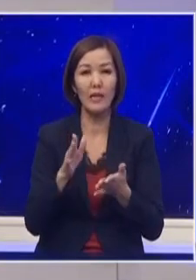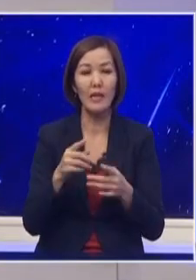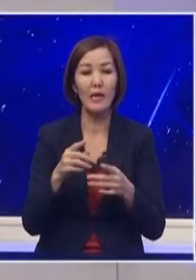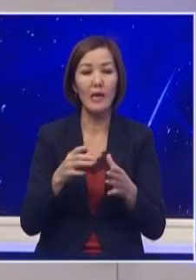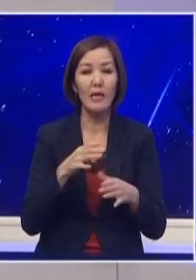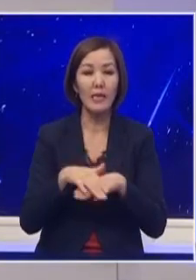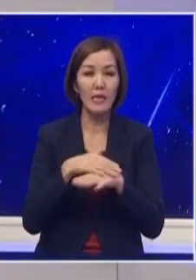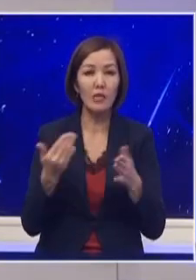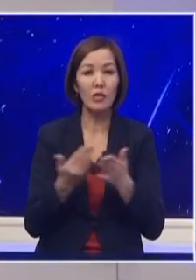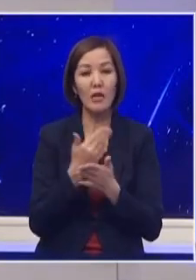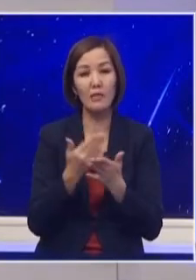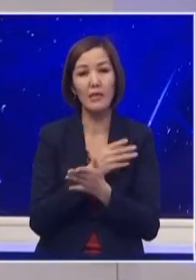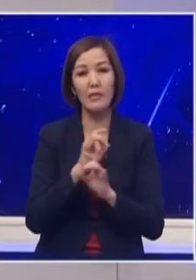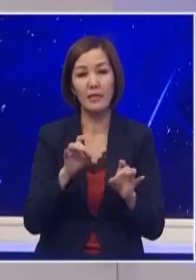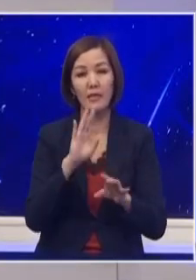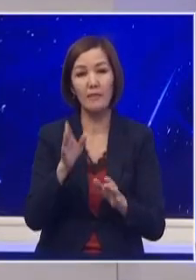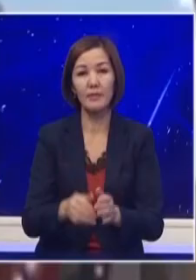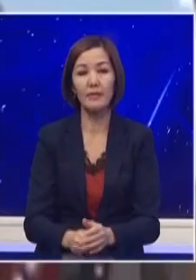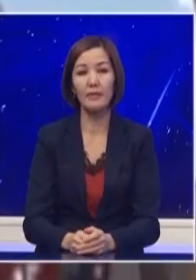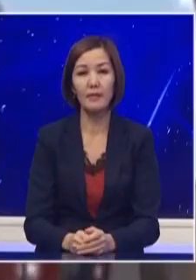ел жаңалықтары келесі топтамада.